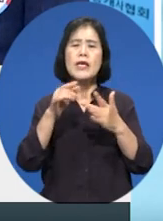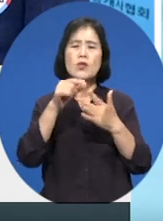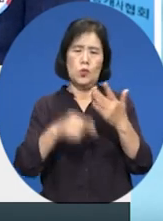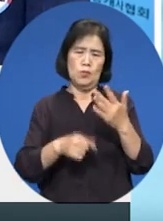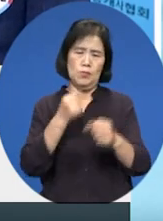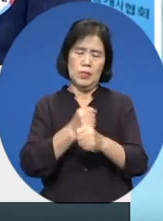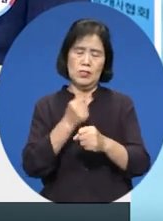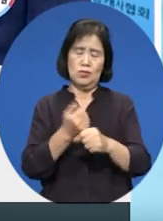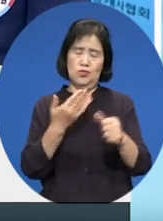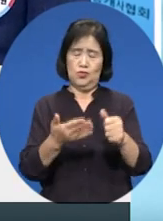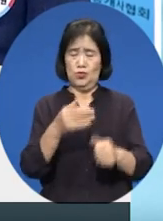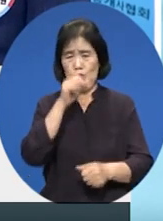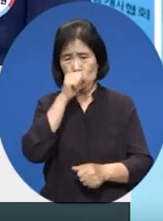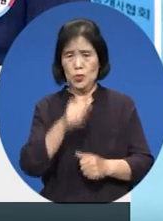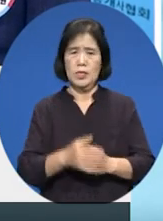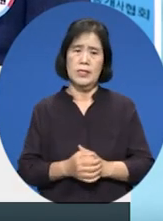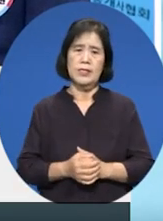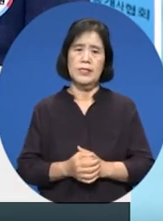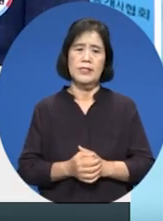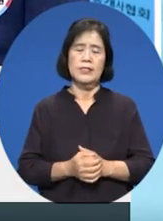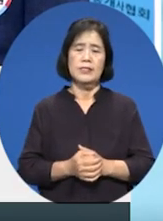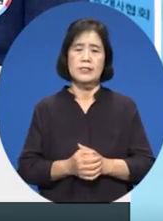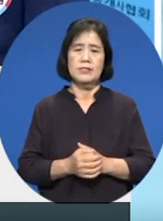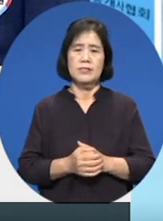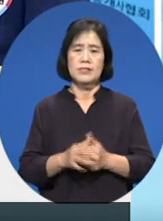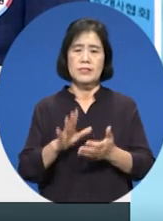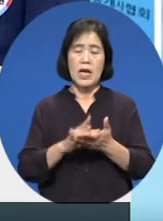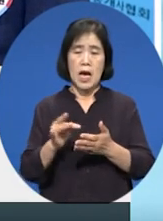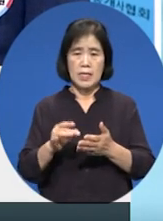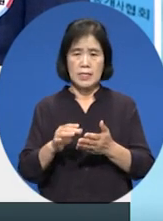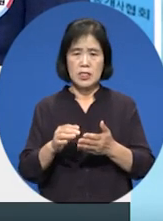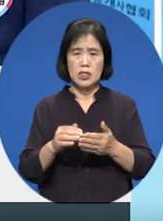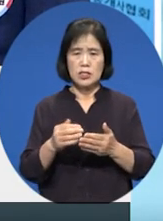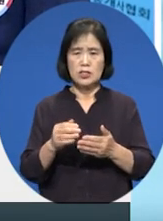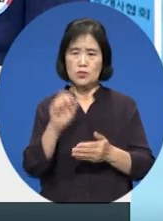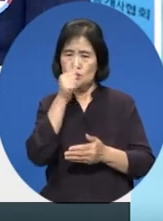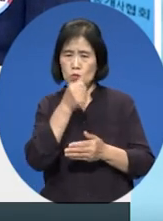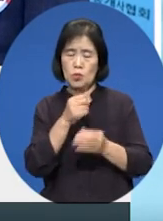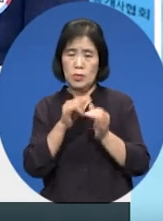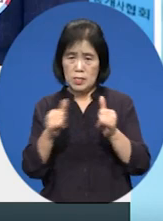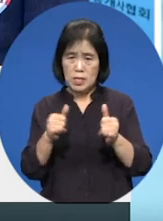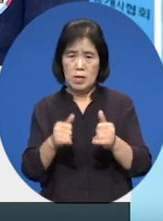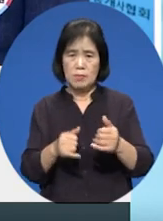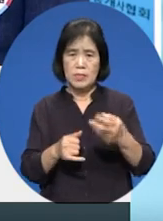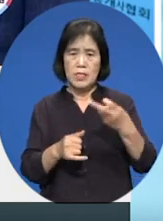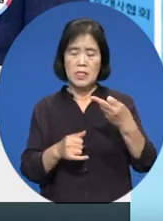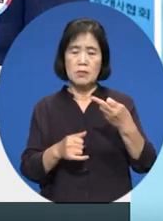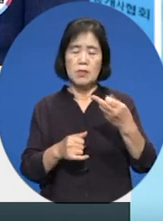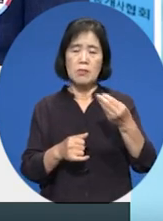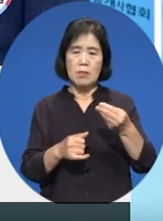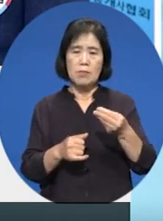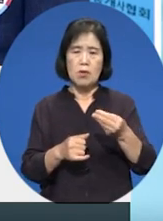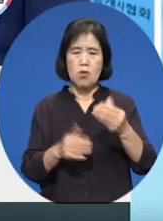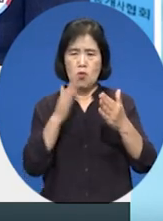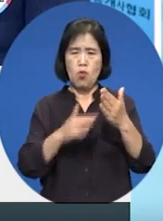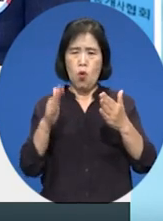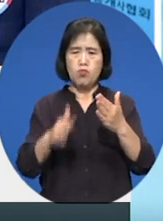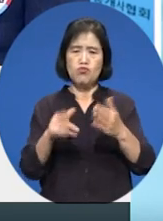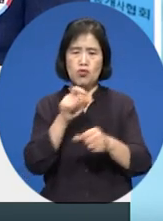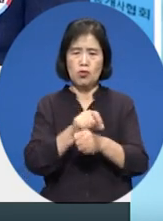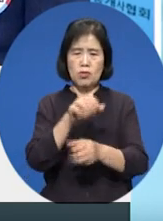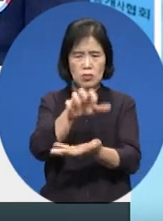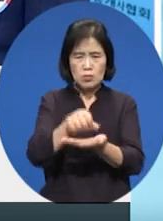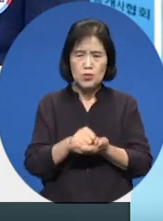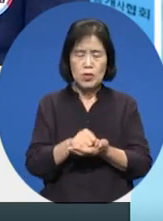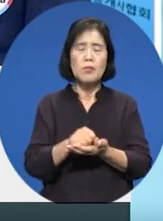수 있거든요. 아까 뭐 말씀하신 대로 한 12만 명 정도가 지금 네. 하는데 다 공무원으로 흡수하시면 돼요.